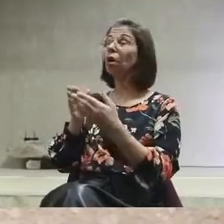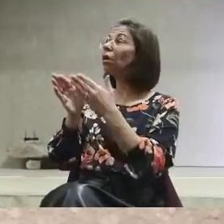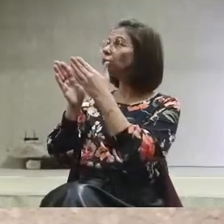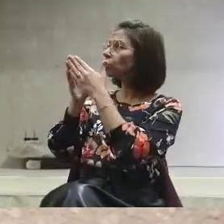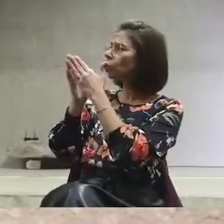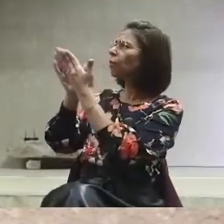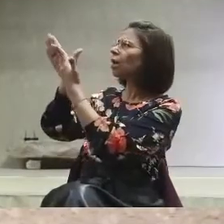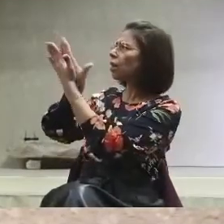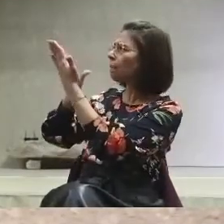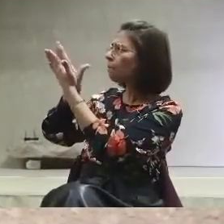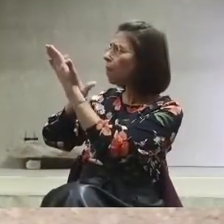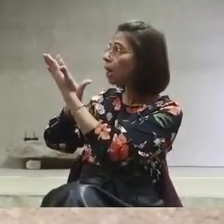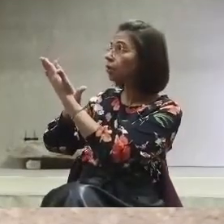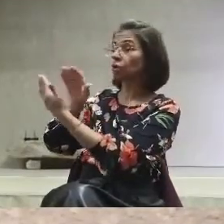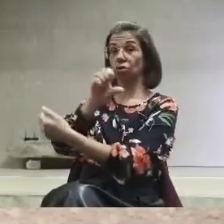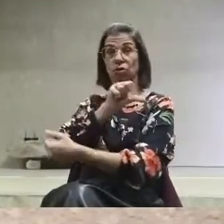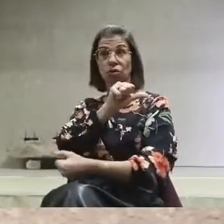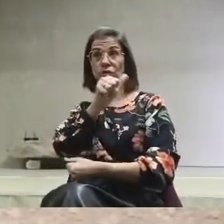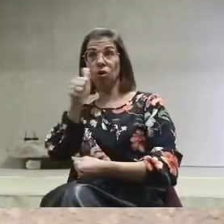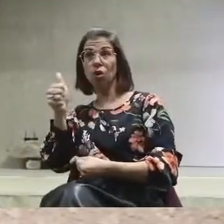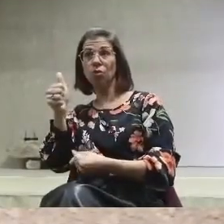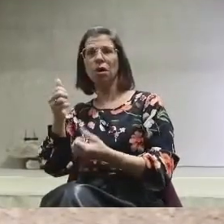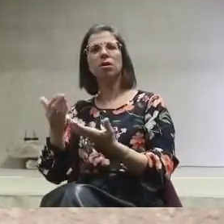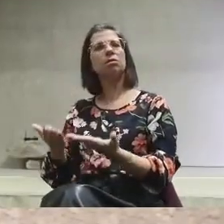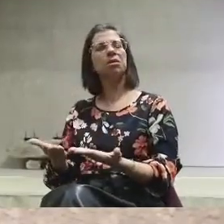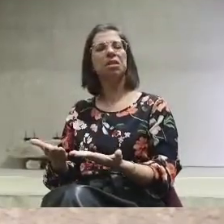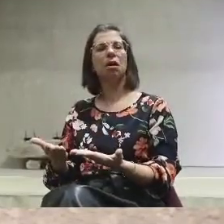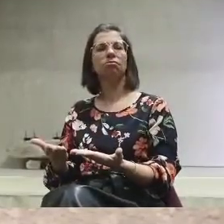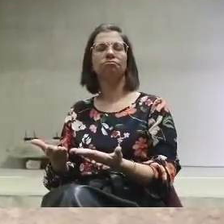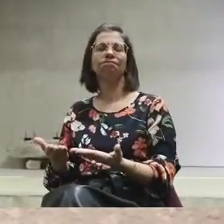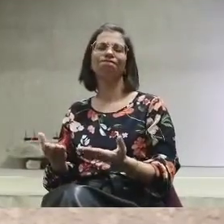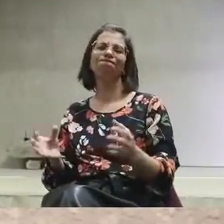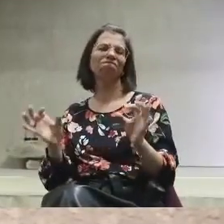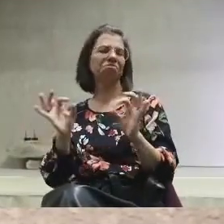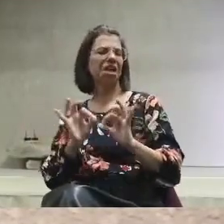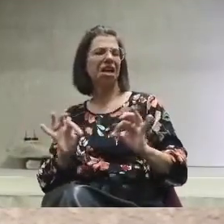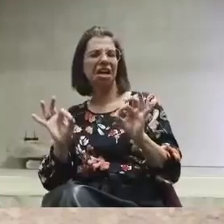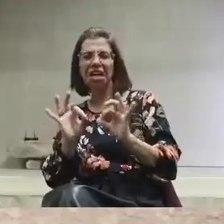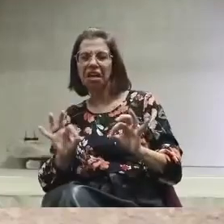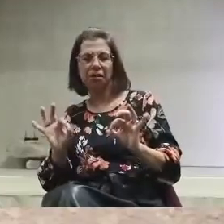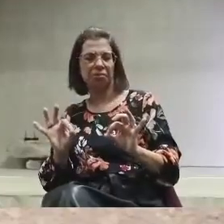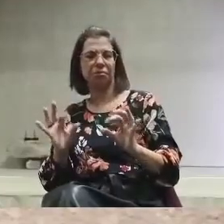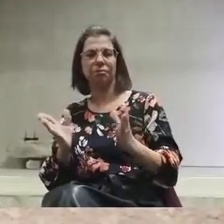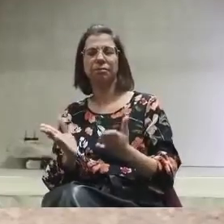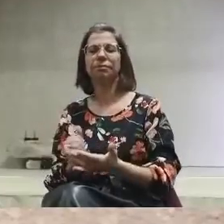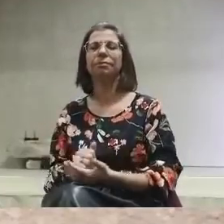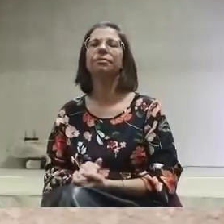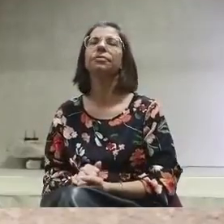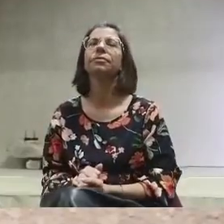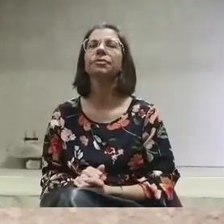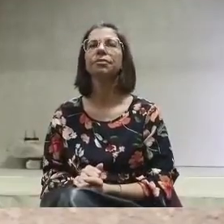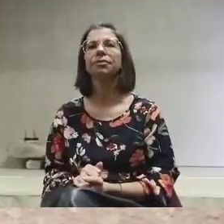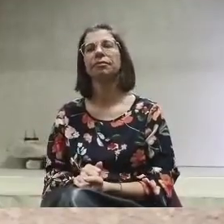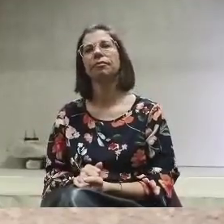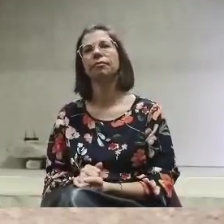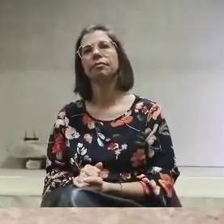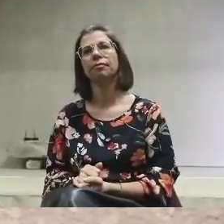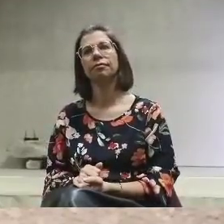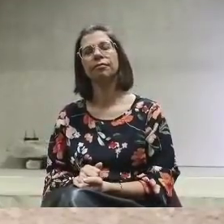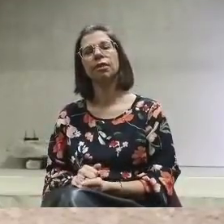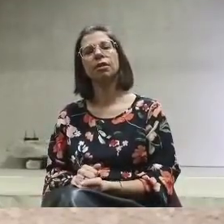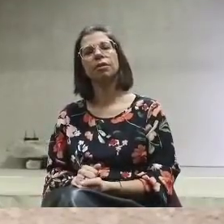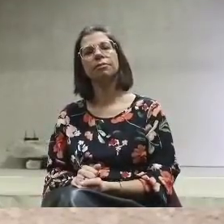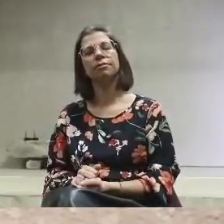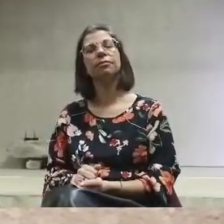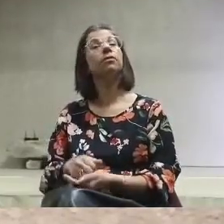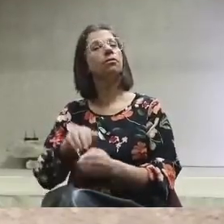Vous êtes d'accord que si quelqu'un qui a commis quelque chose de grave, imaginez par exemple